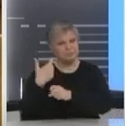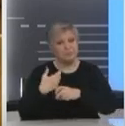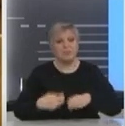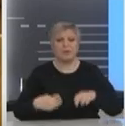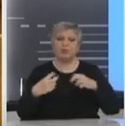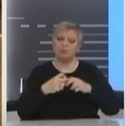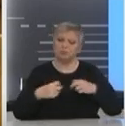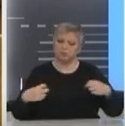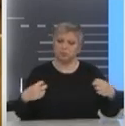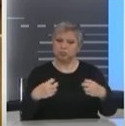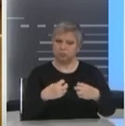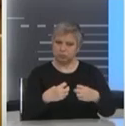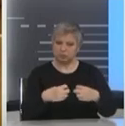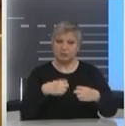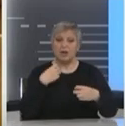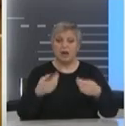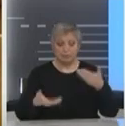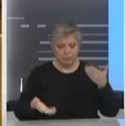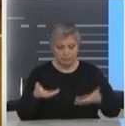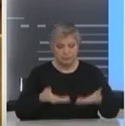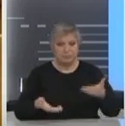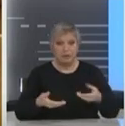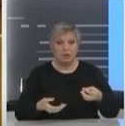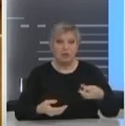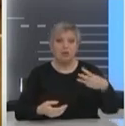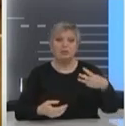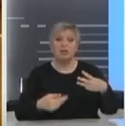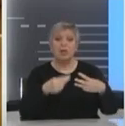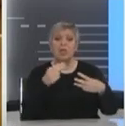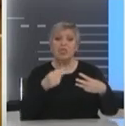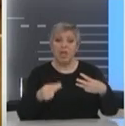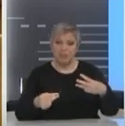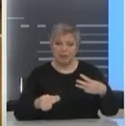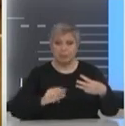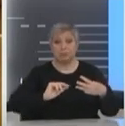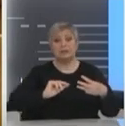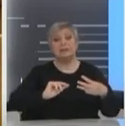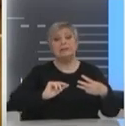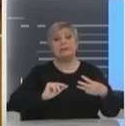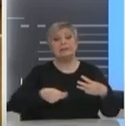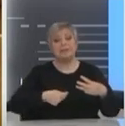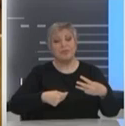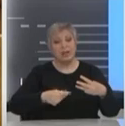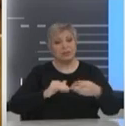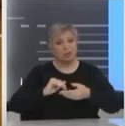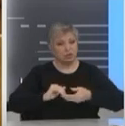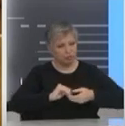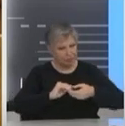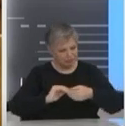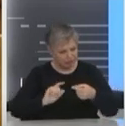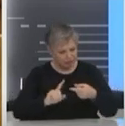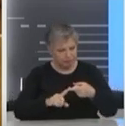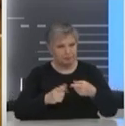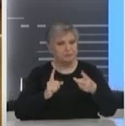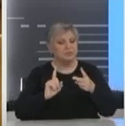είχαμε 3 ζητήματα. Τις συλλογικές συμβάσεις, την απελευθέρωση